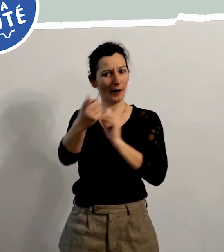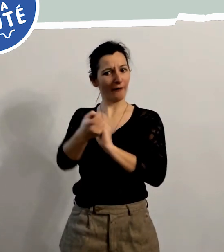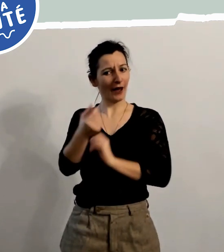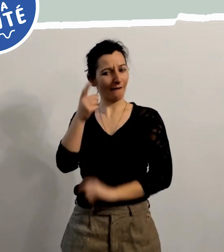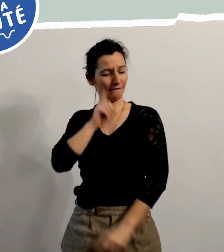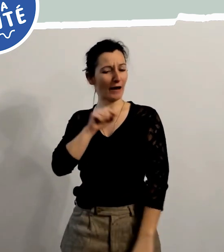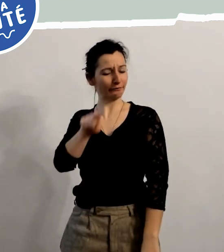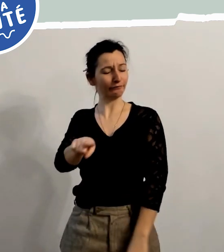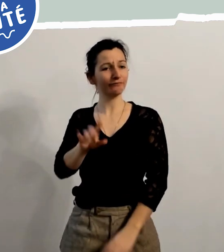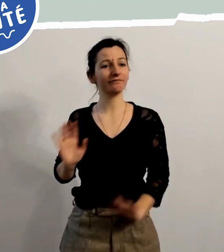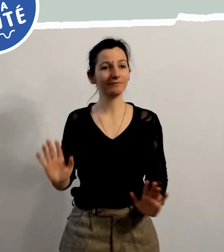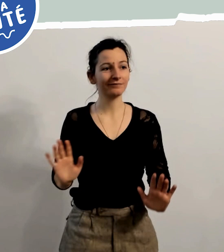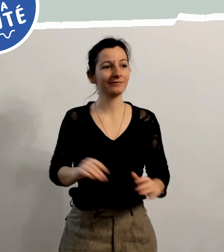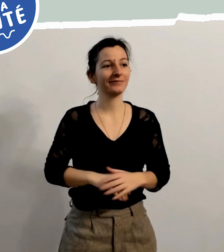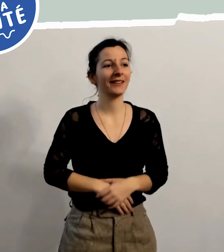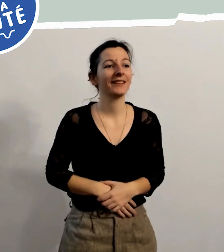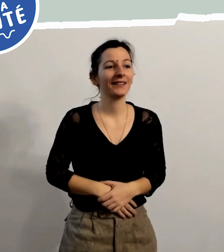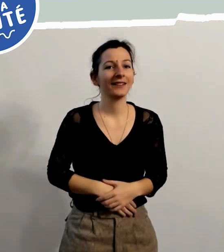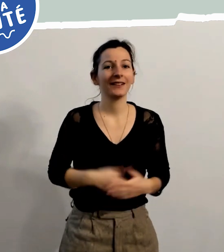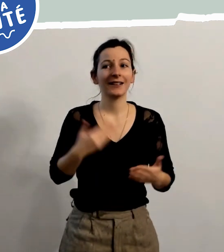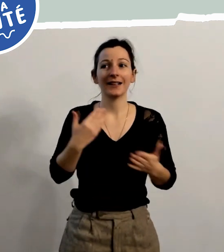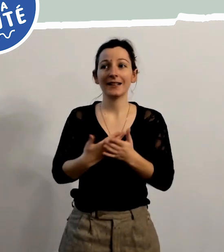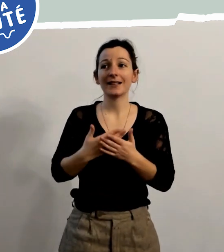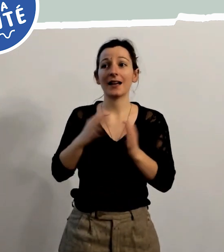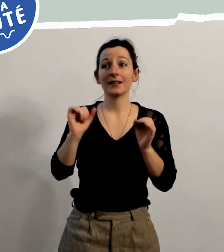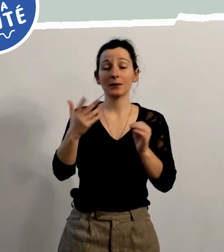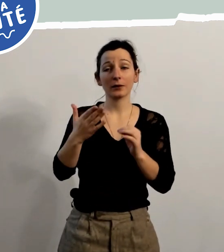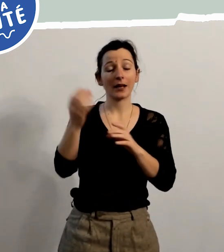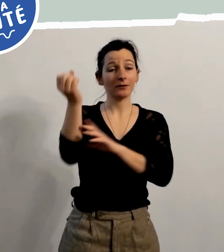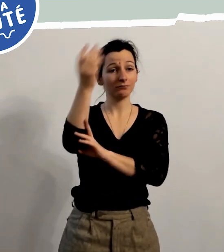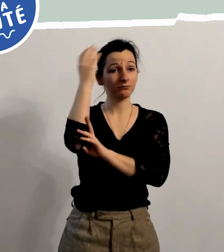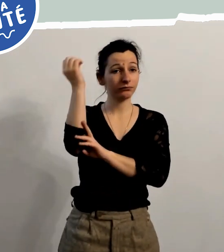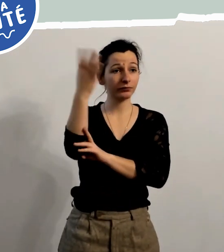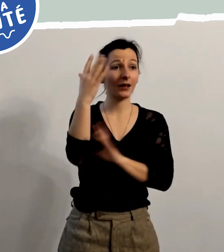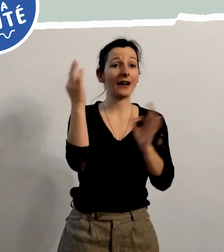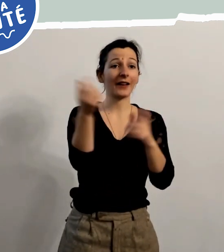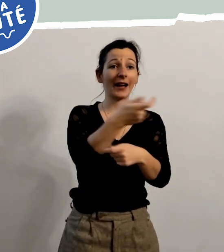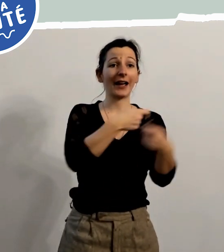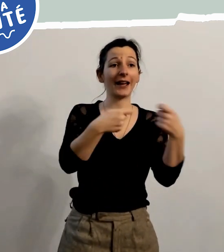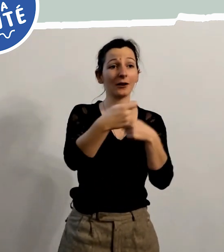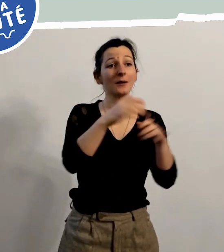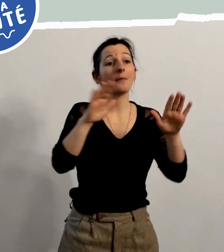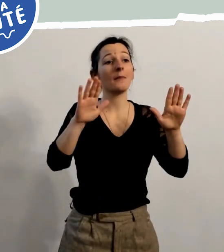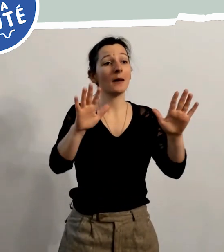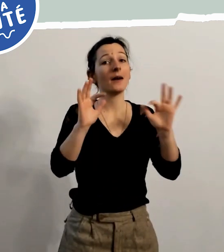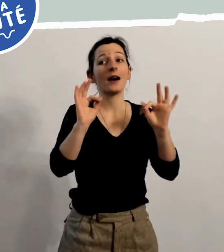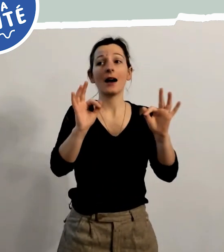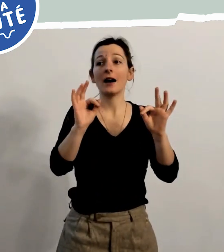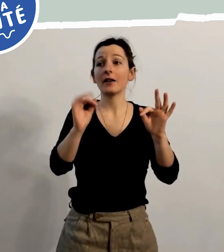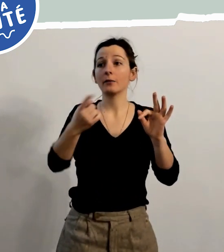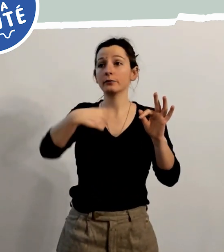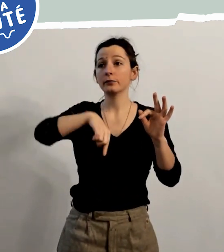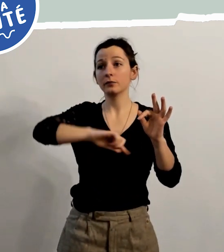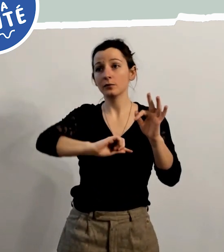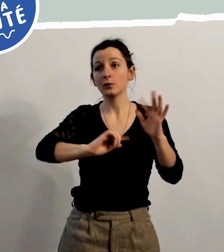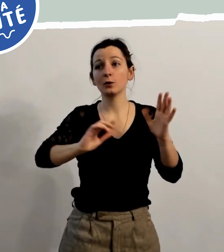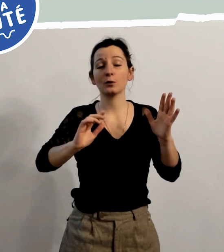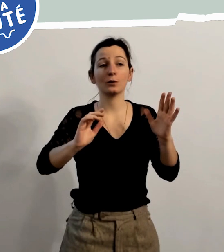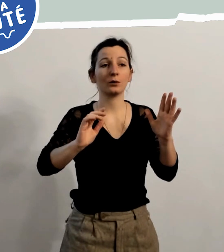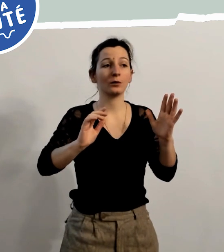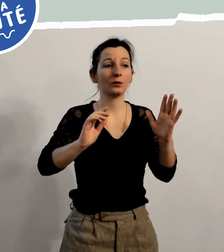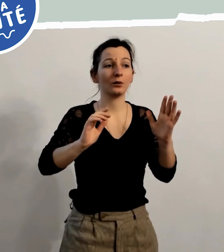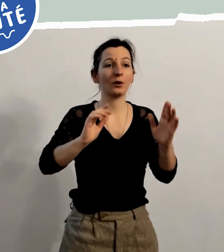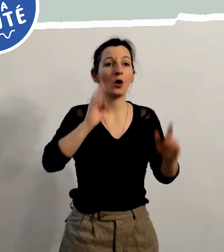cadre économique, ça devient une alerte mondiale. Même à titre étatique, on a fait énormément